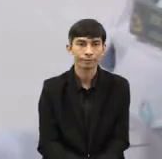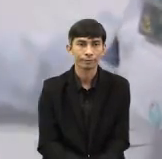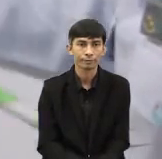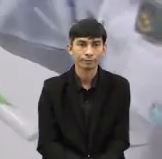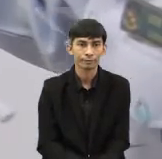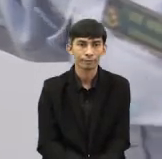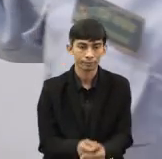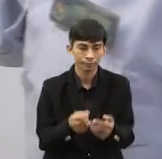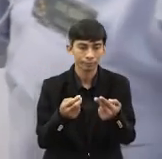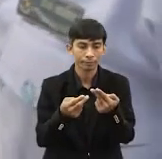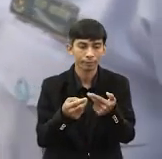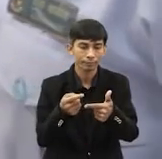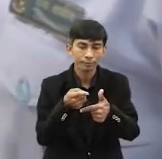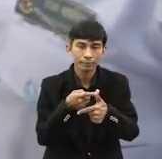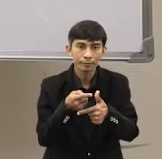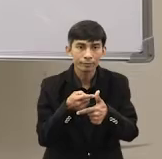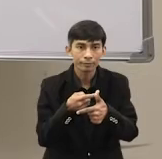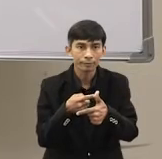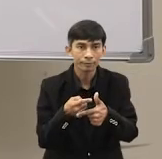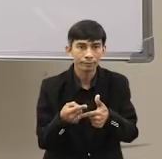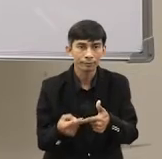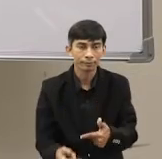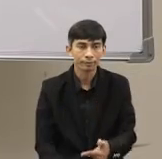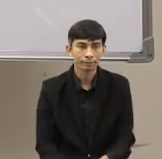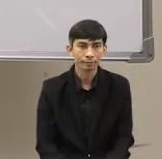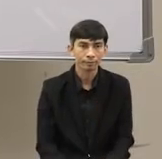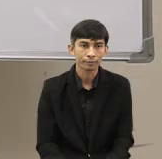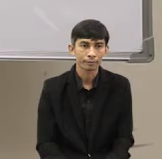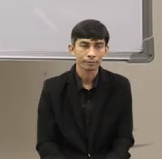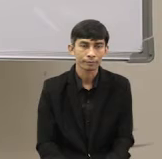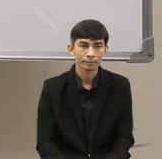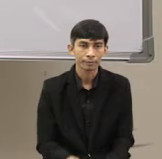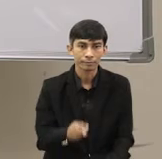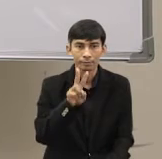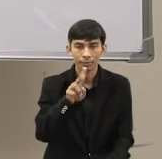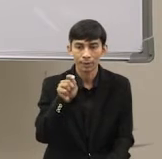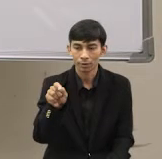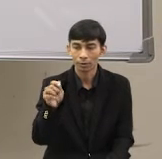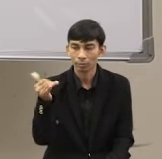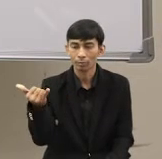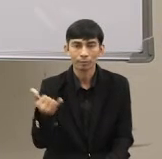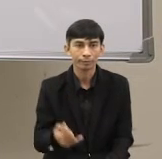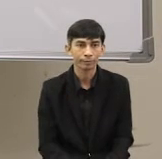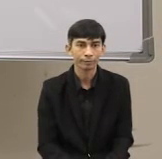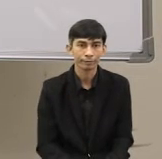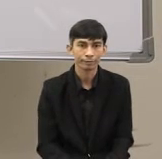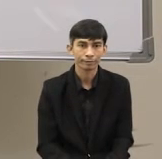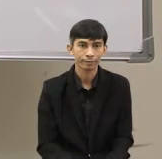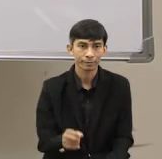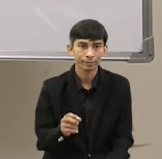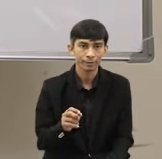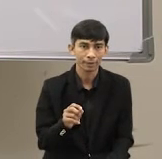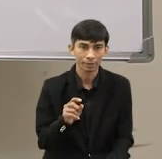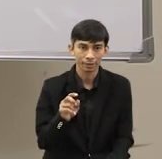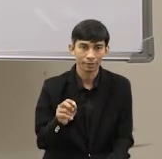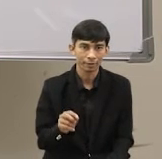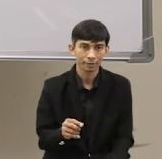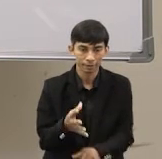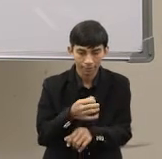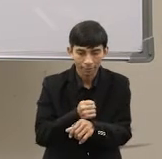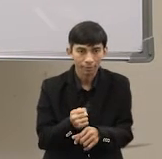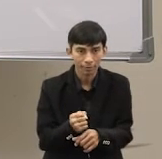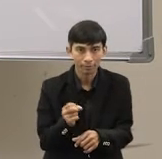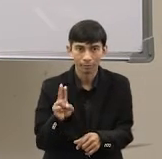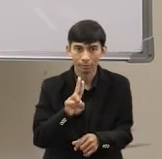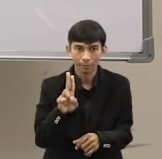con mở tua ti mùi rồi bò là ba lệch phá dớn cư miên chùm nuốn bí cho bàm mùi nè khu vô mà pra đó con